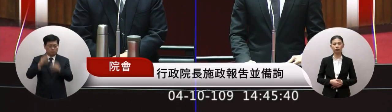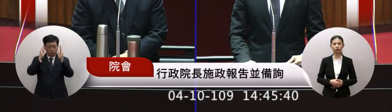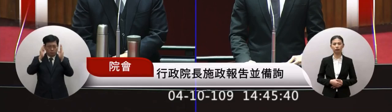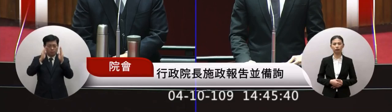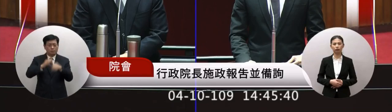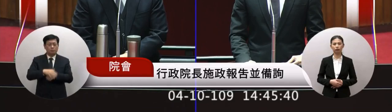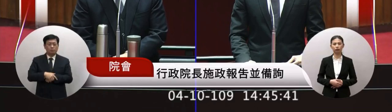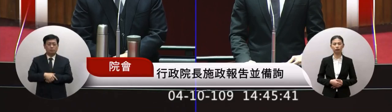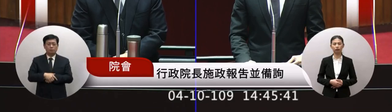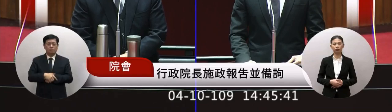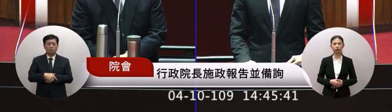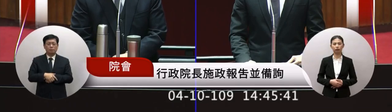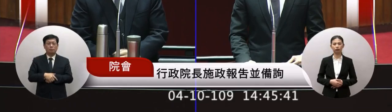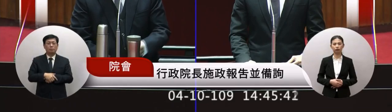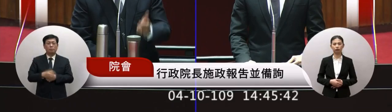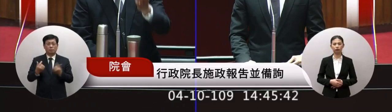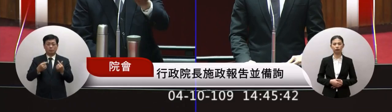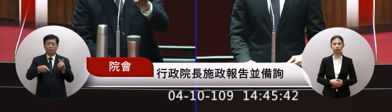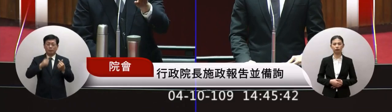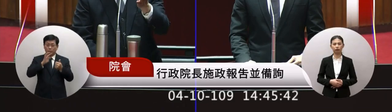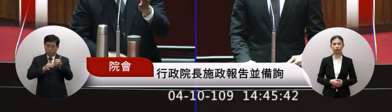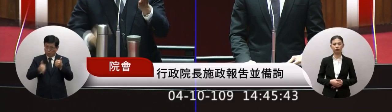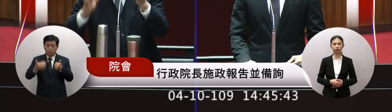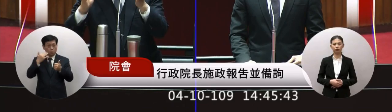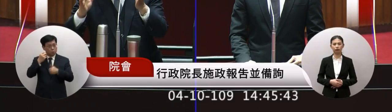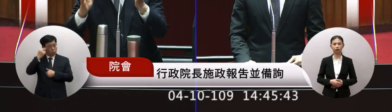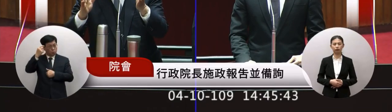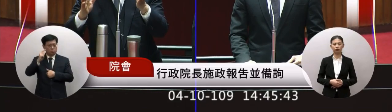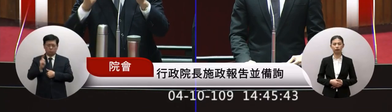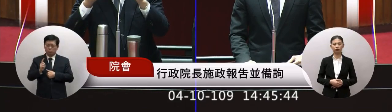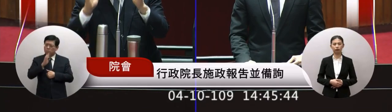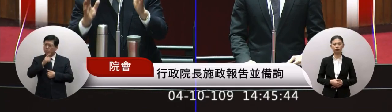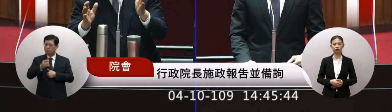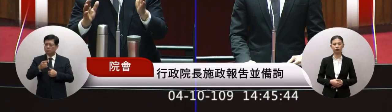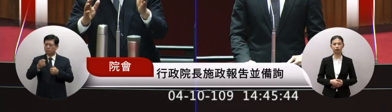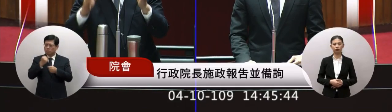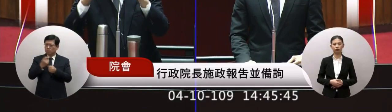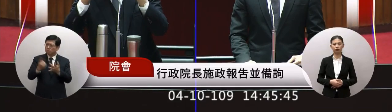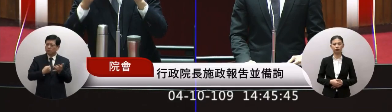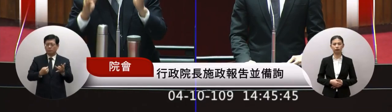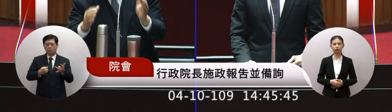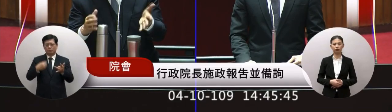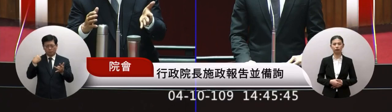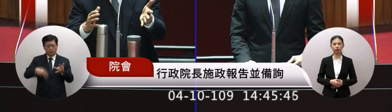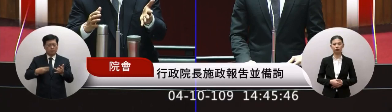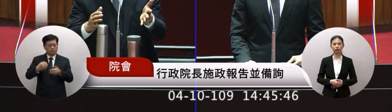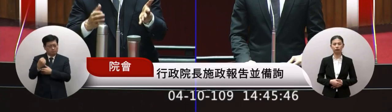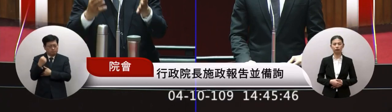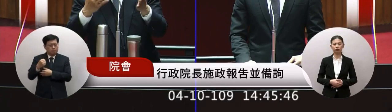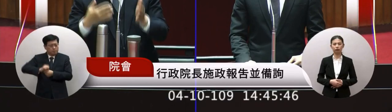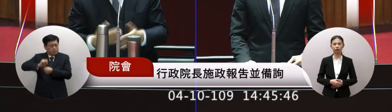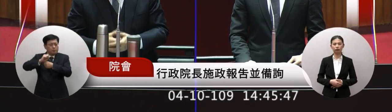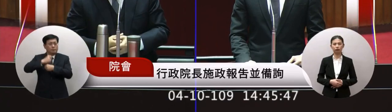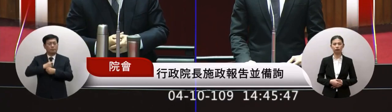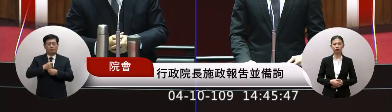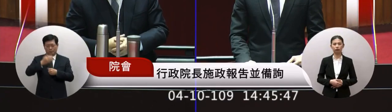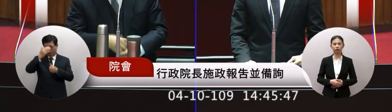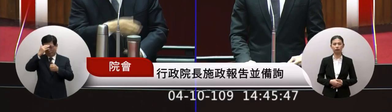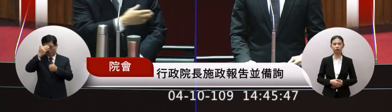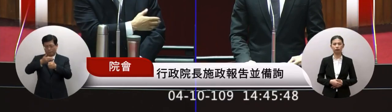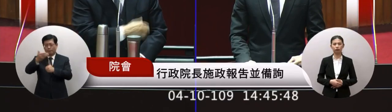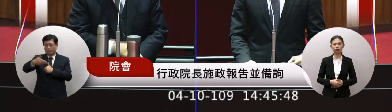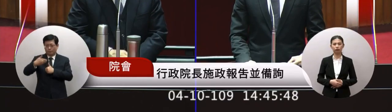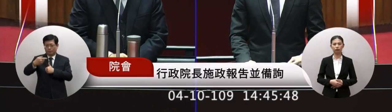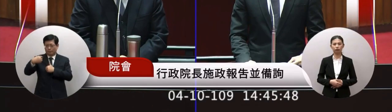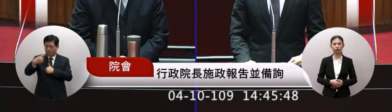真。往后伫这方面，委员你若感觉对答应该做，啊做较无够，也是应该较加强的，请你指教。